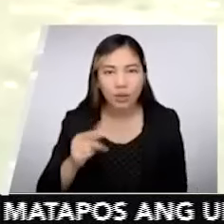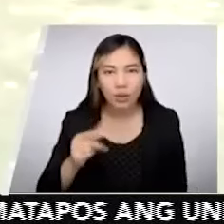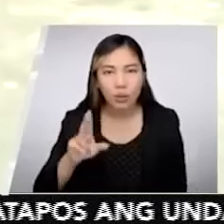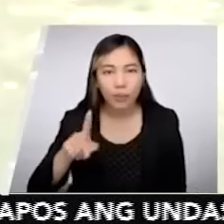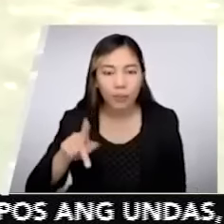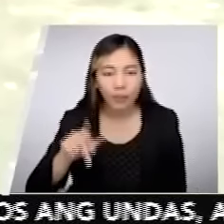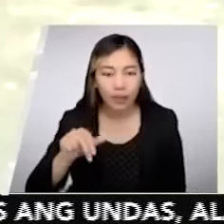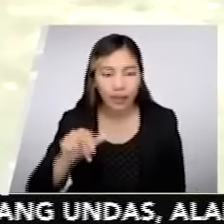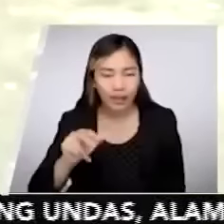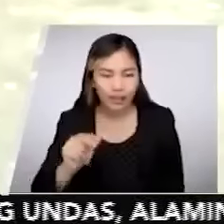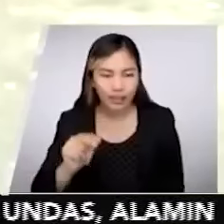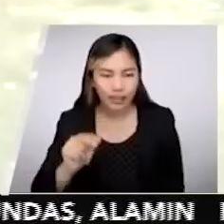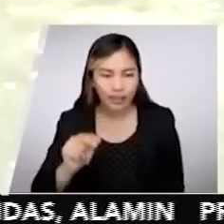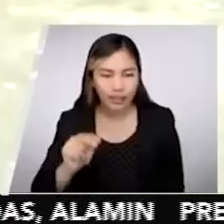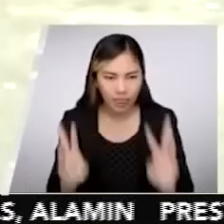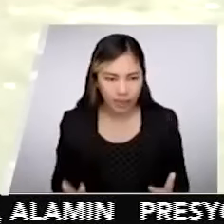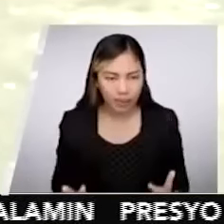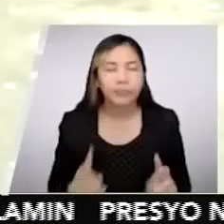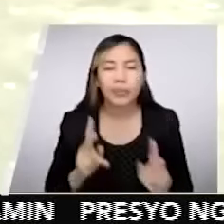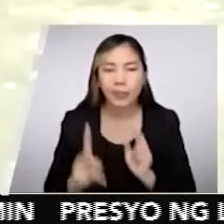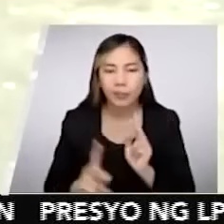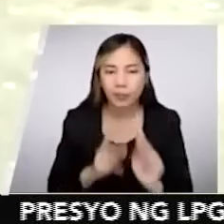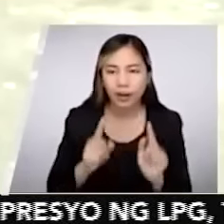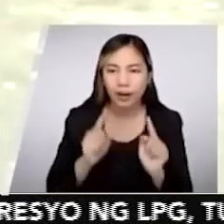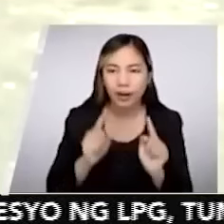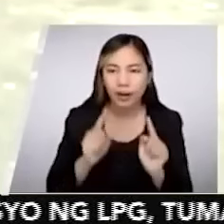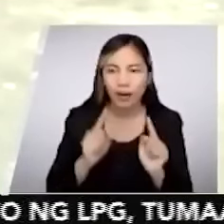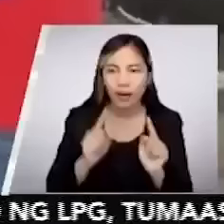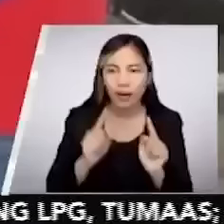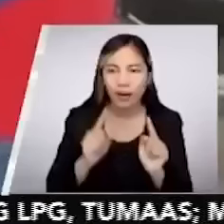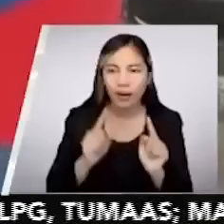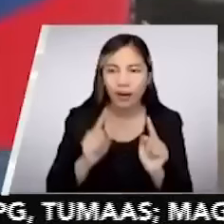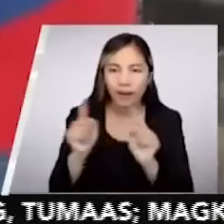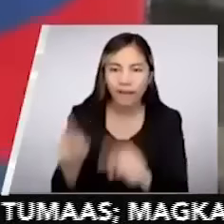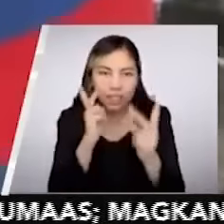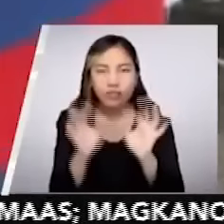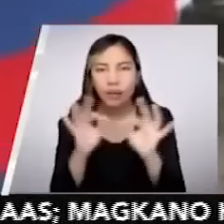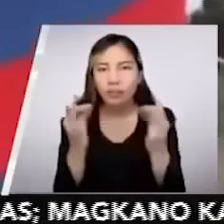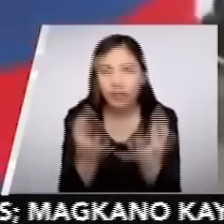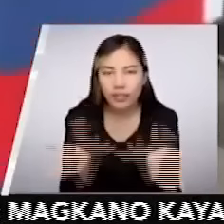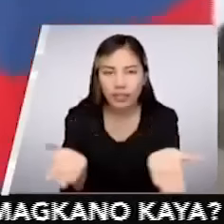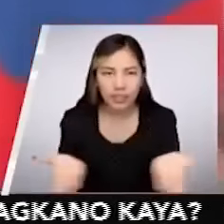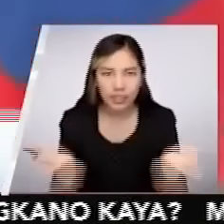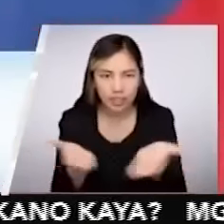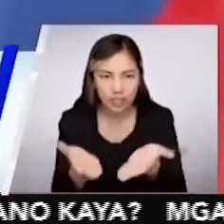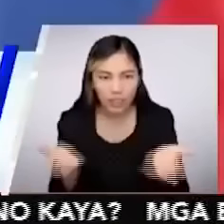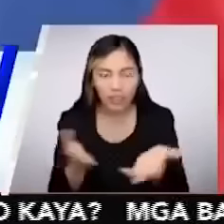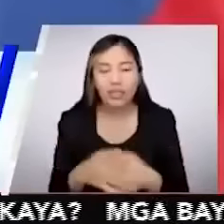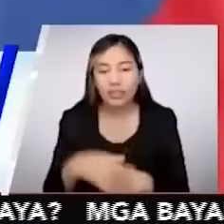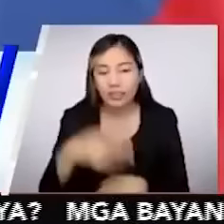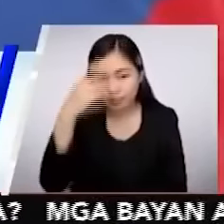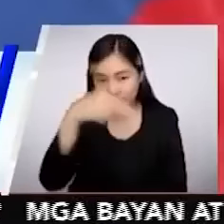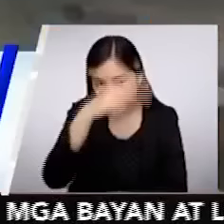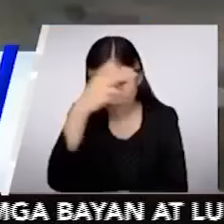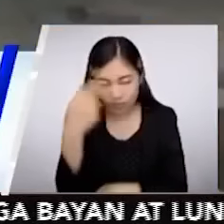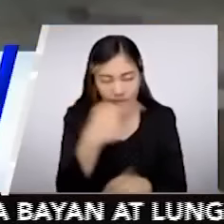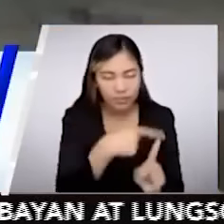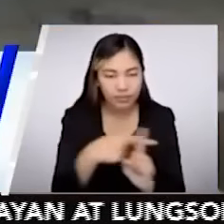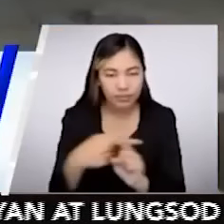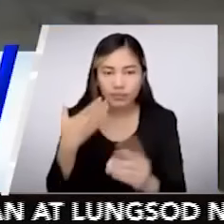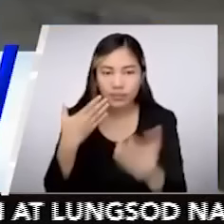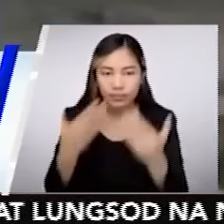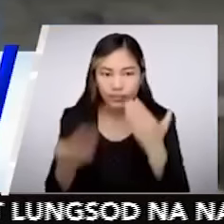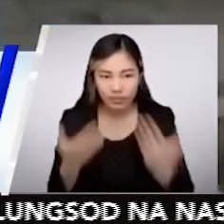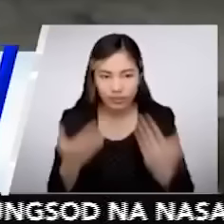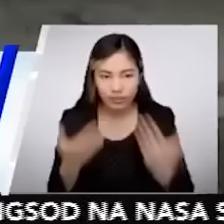ng kanilang mga yumaong kaanak dito sa loob ng Roman Catholic Cemetery sa Dagupan City. Gaya ni Jong na inuna ang pagdalaw